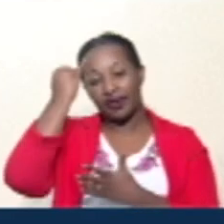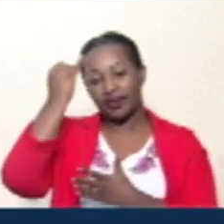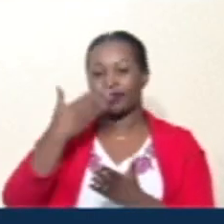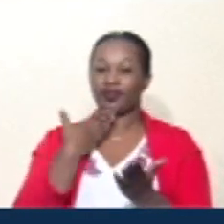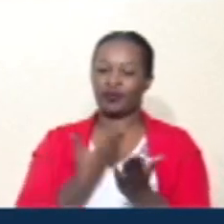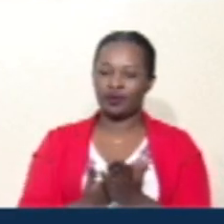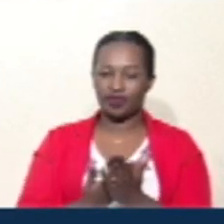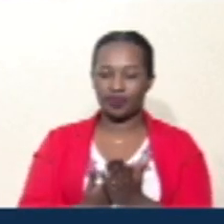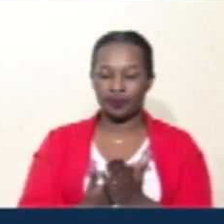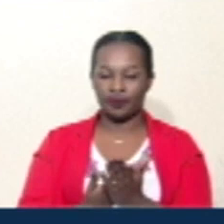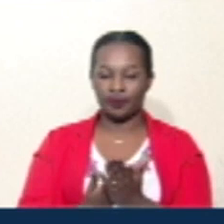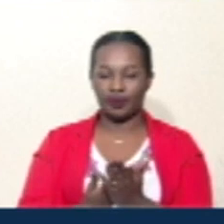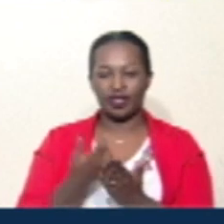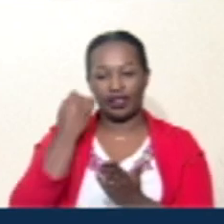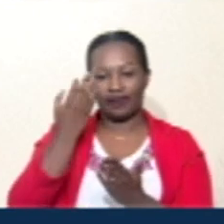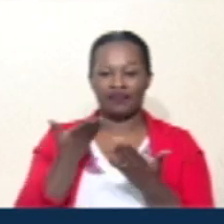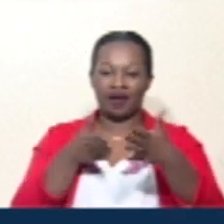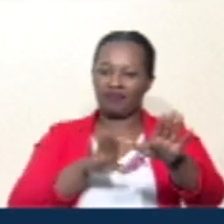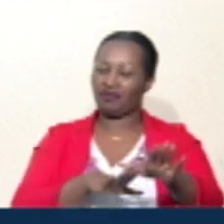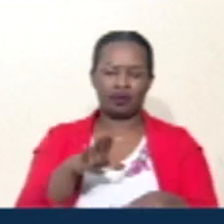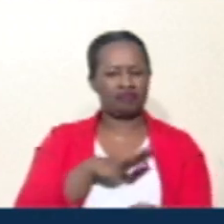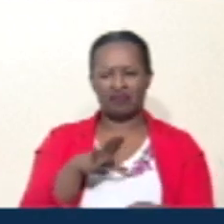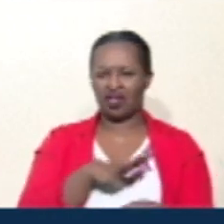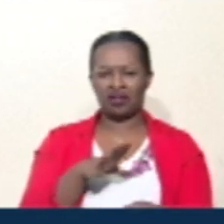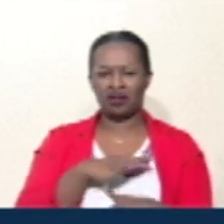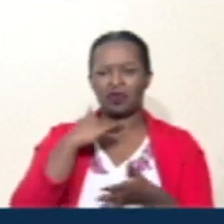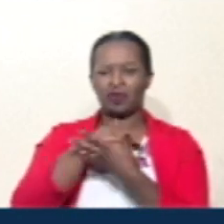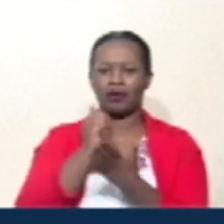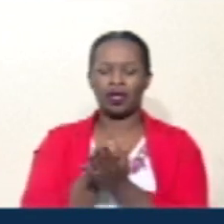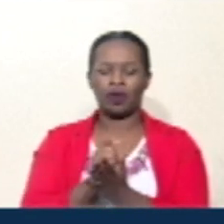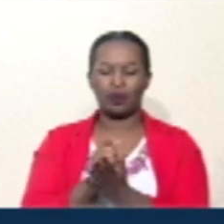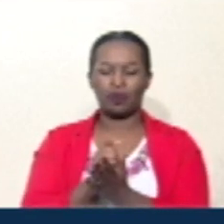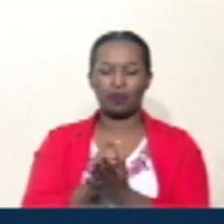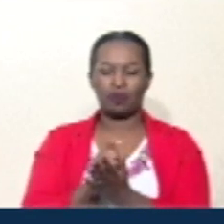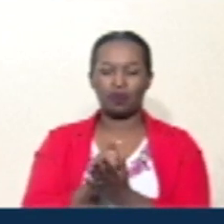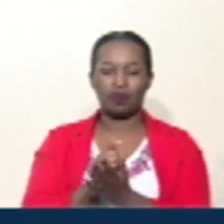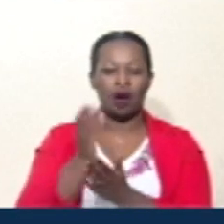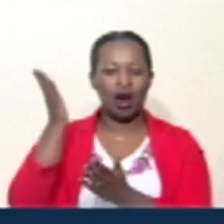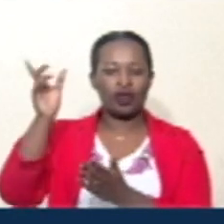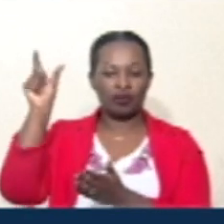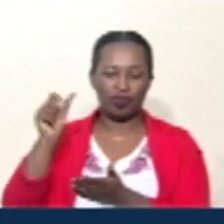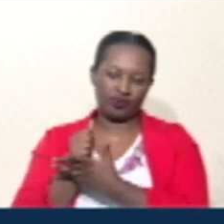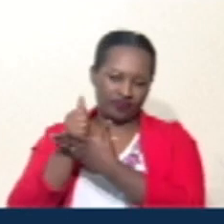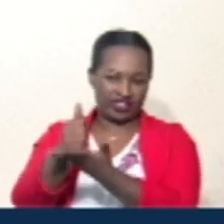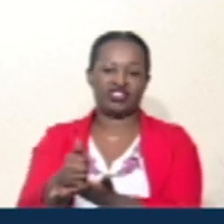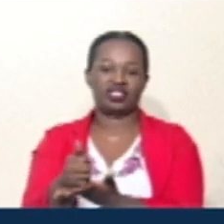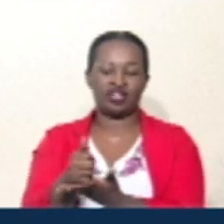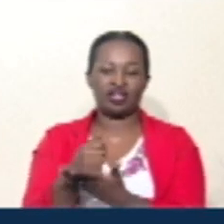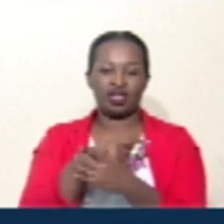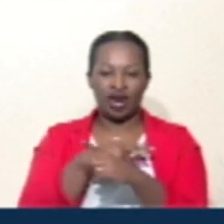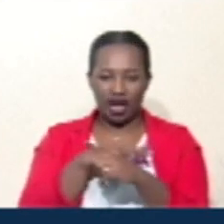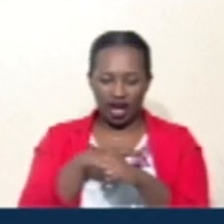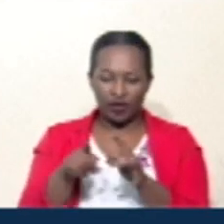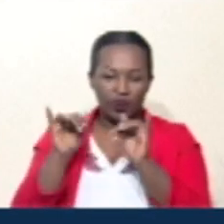cyiza. Napfuye ntabyemera, kuko icyo gihe hari umuntu mba mfashije runaka, basi mba